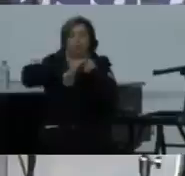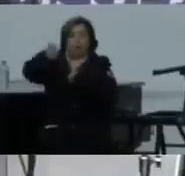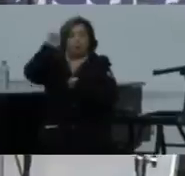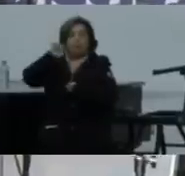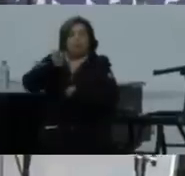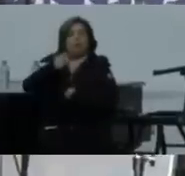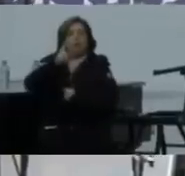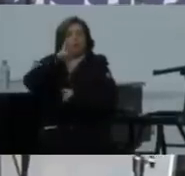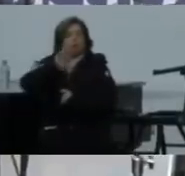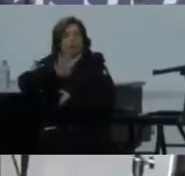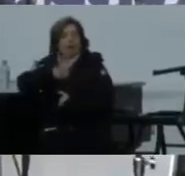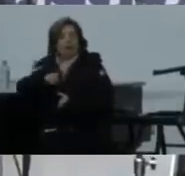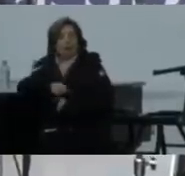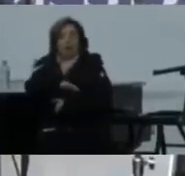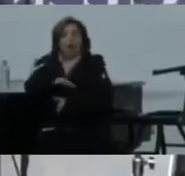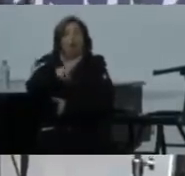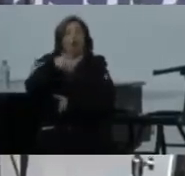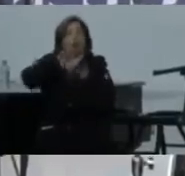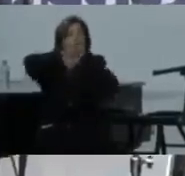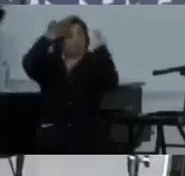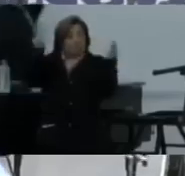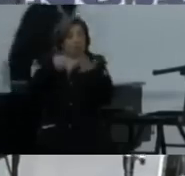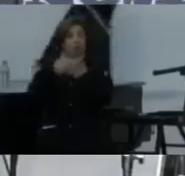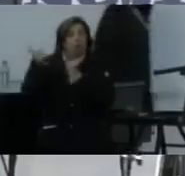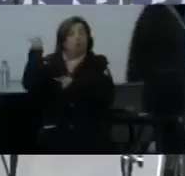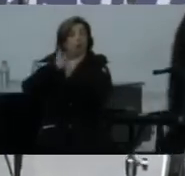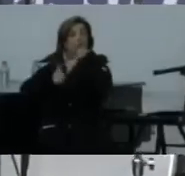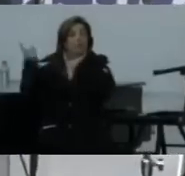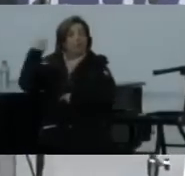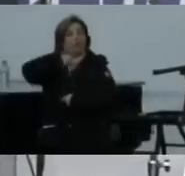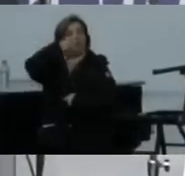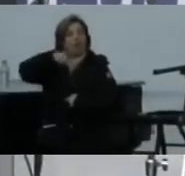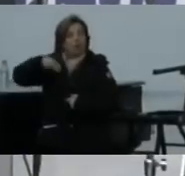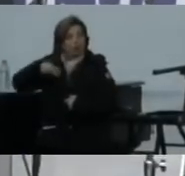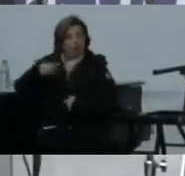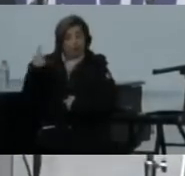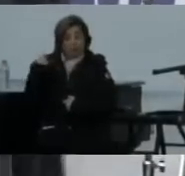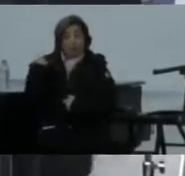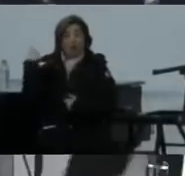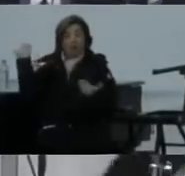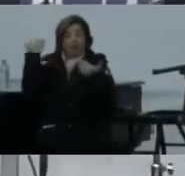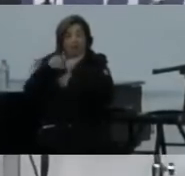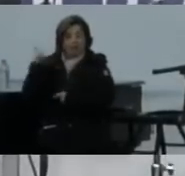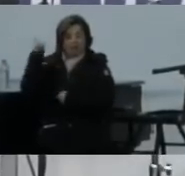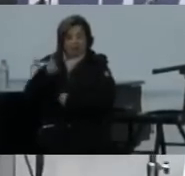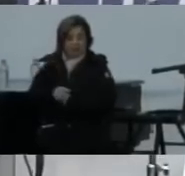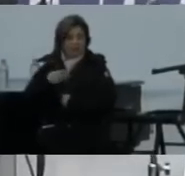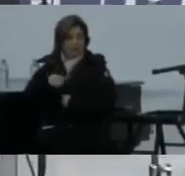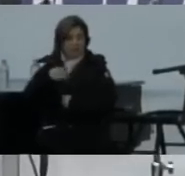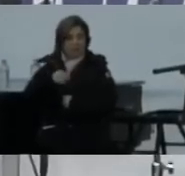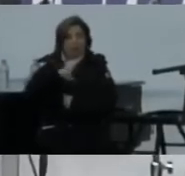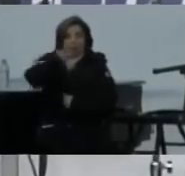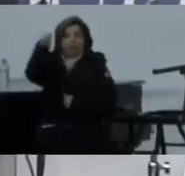è un norvegese. È arrivato ieri sera a Genova dalla Norvegia. La prima cosa che mi ha detto, hai mica un